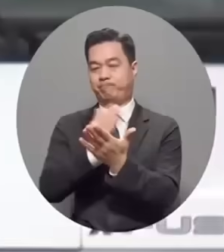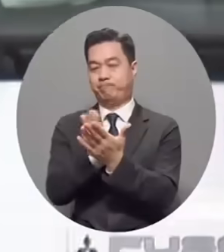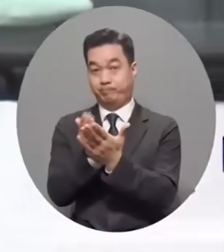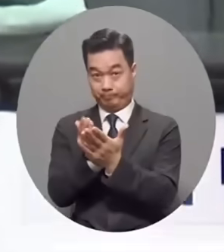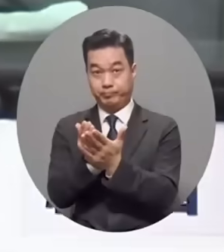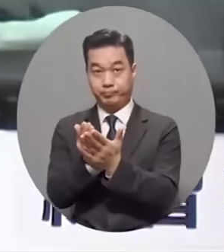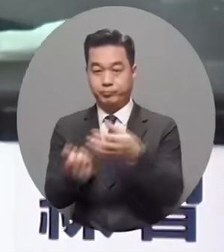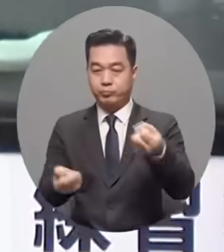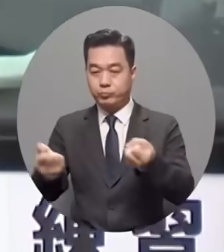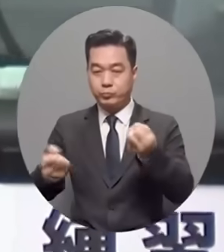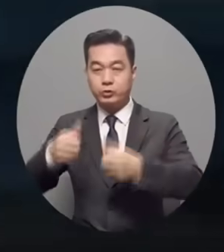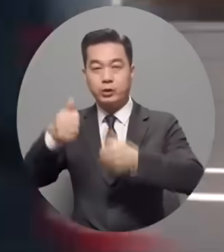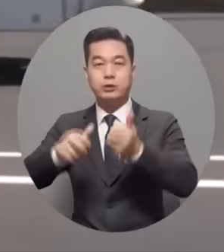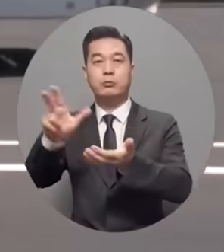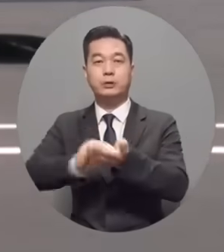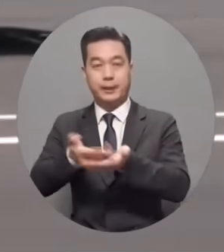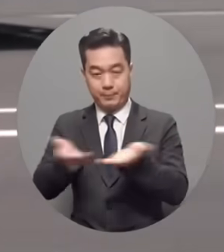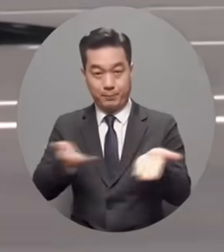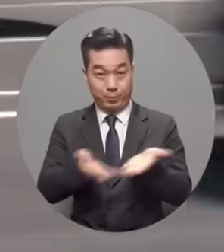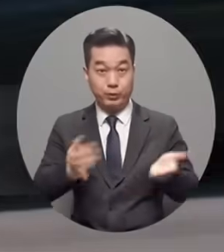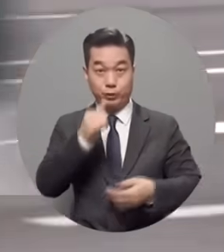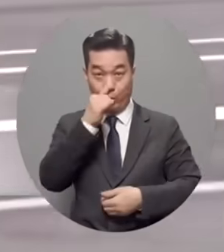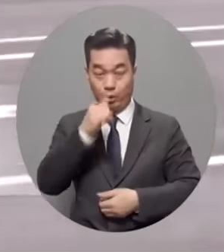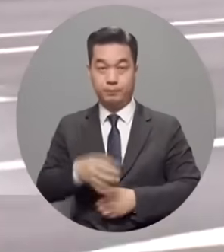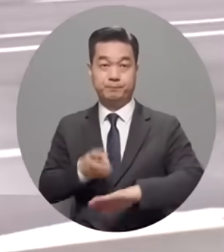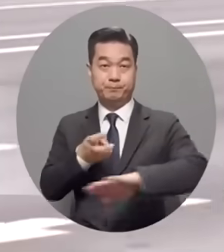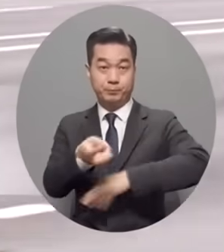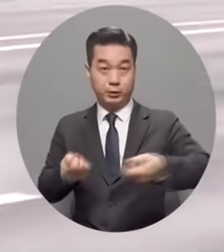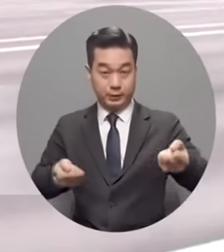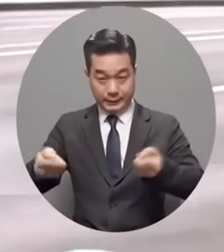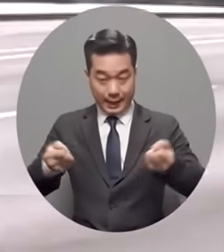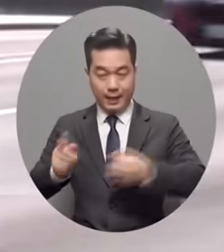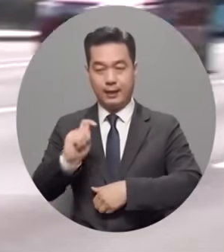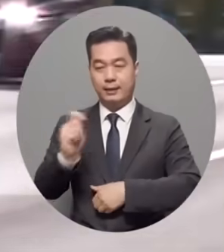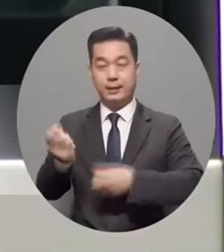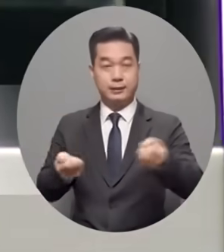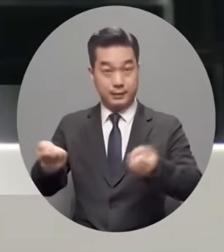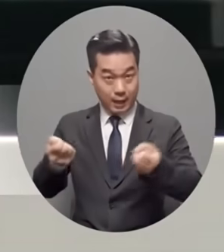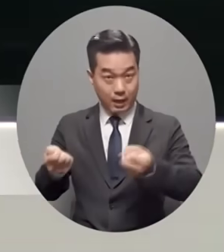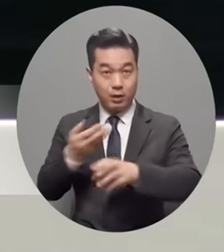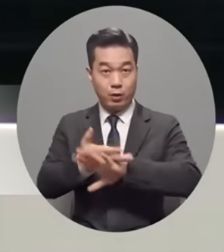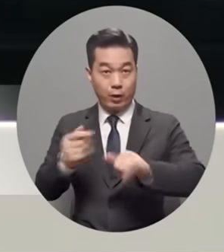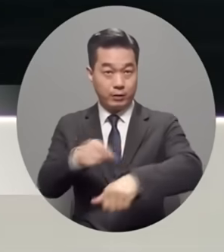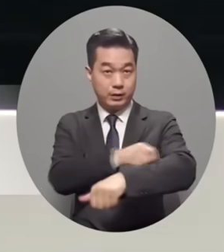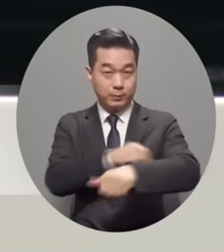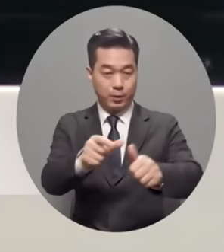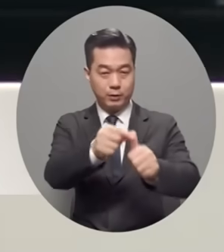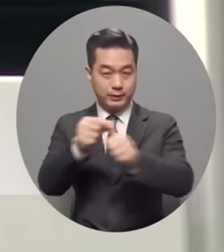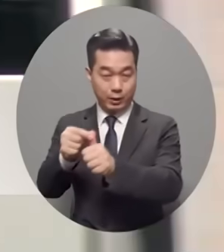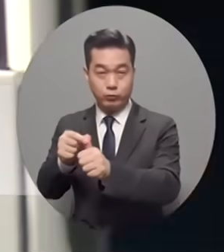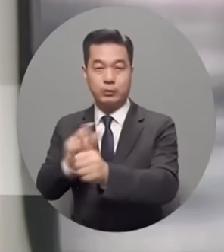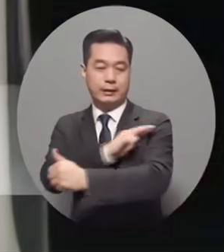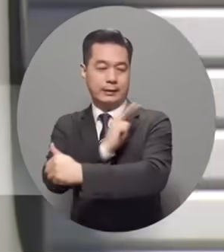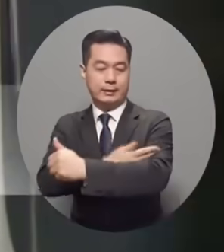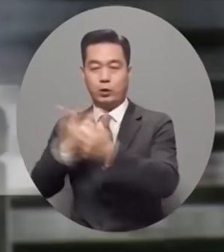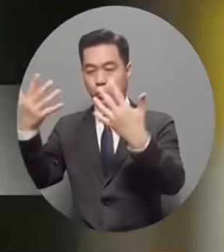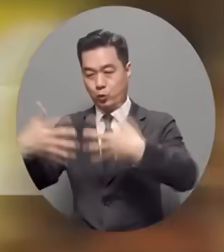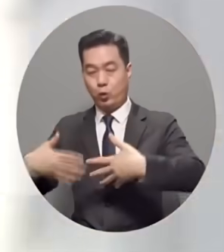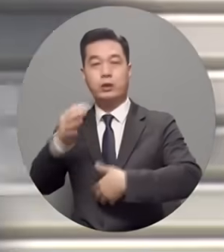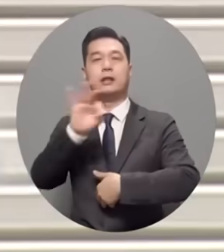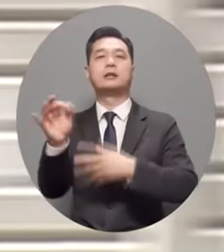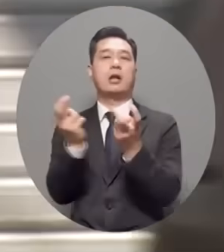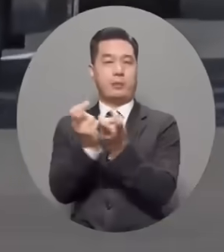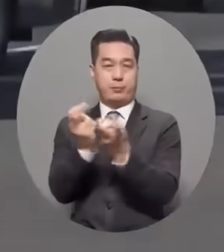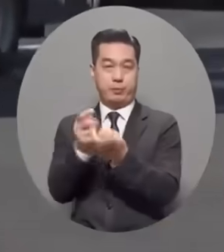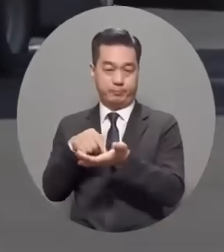문제를 배포했습니다. 버스기사나 택시기사를 외국인 특별 재류 자격 조건으로 인정하는 방안도